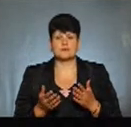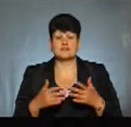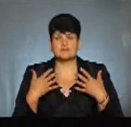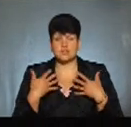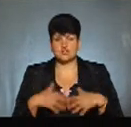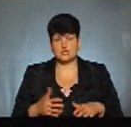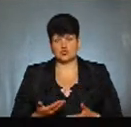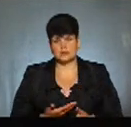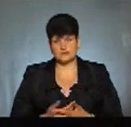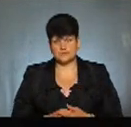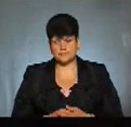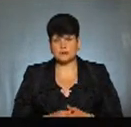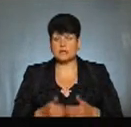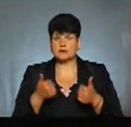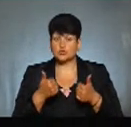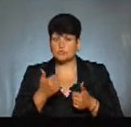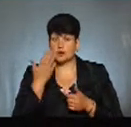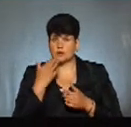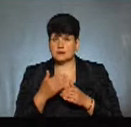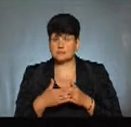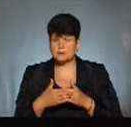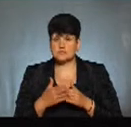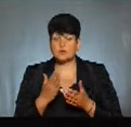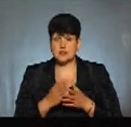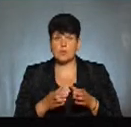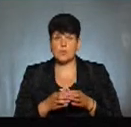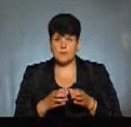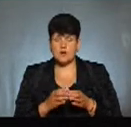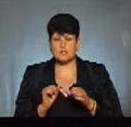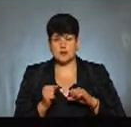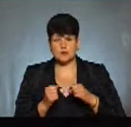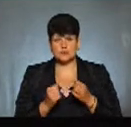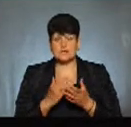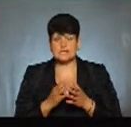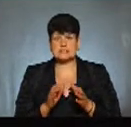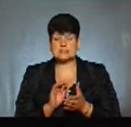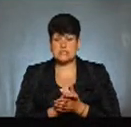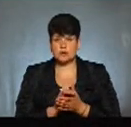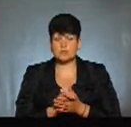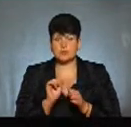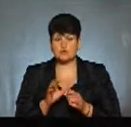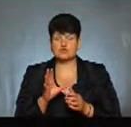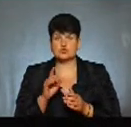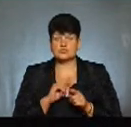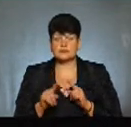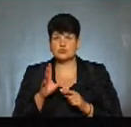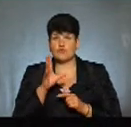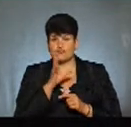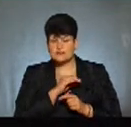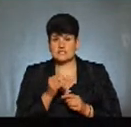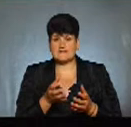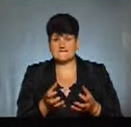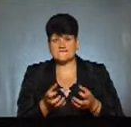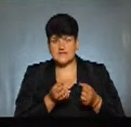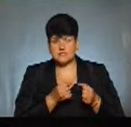втрачають життя. Добре, коли поблизу є компанія, є друзі, є знайомі, які можуть швидко встигнути витягнути